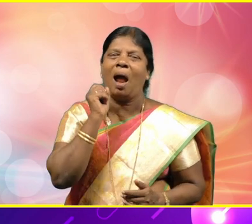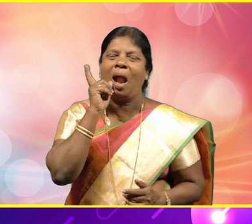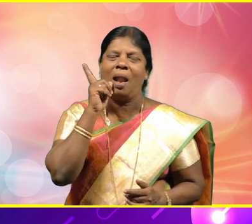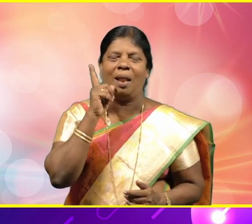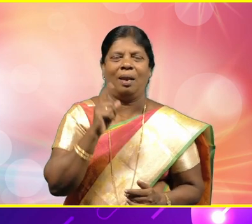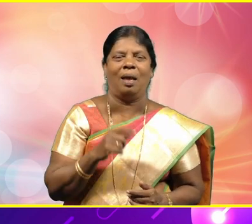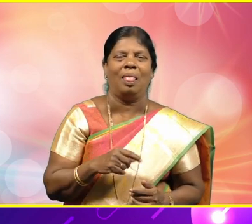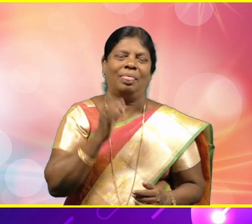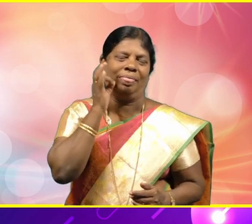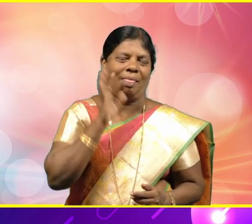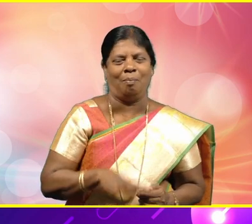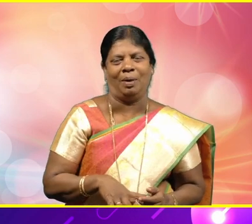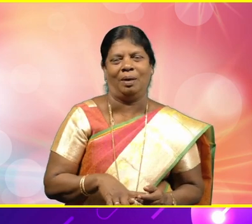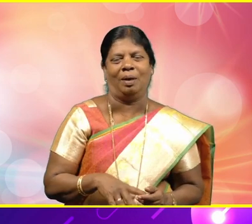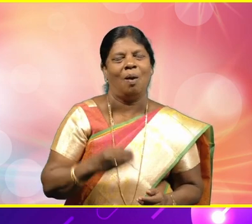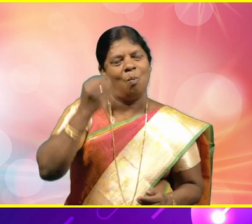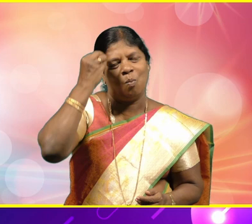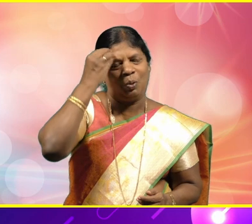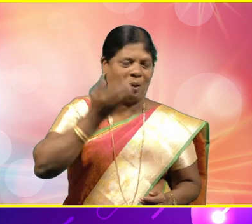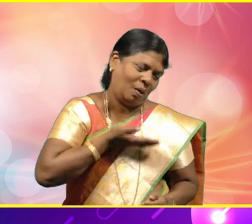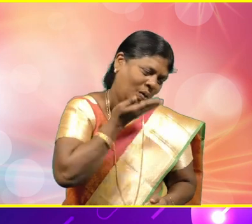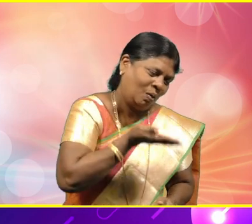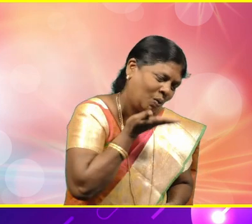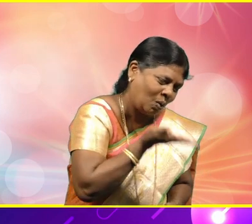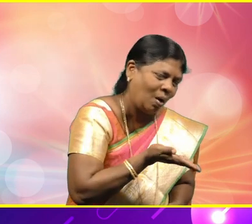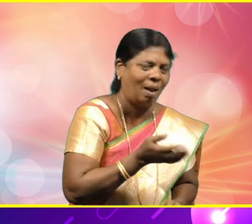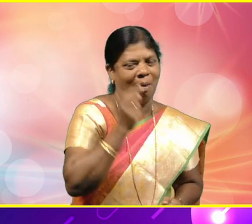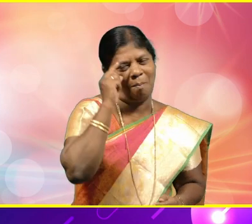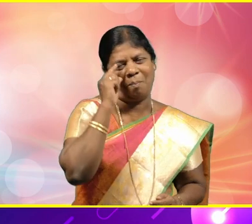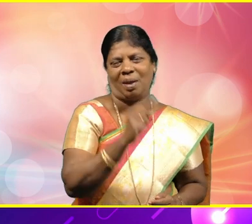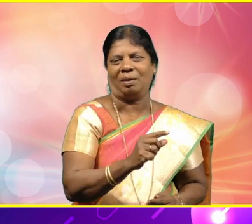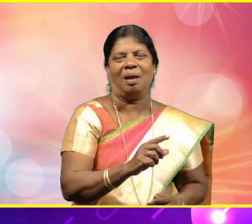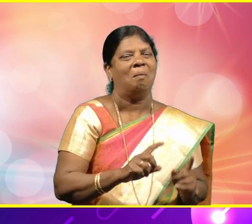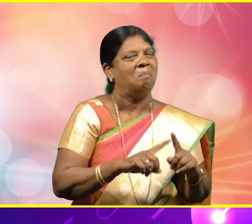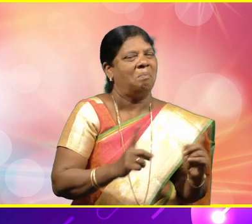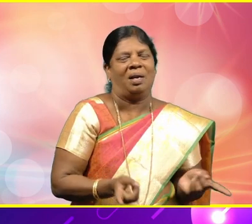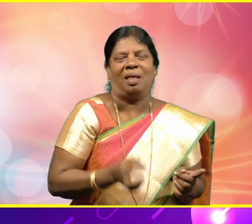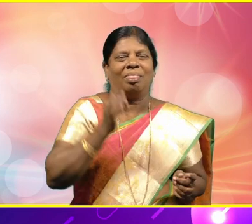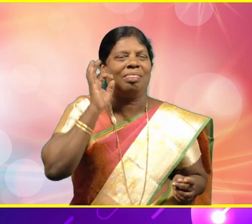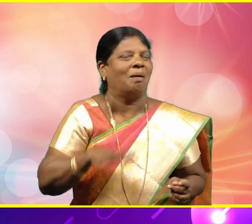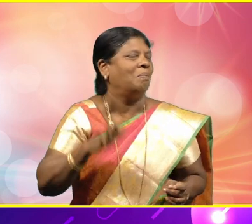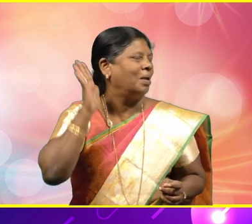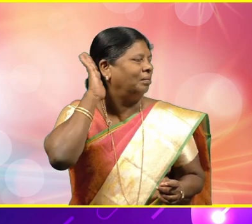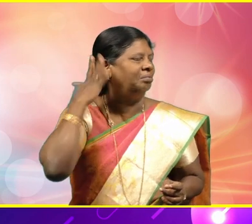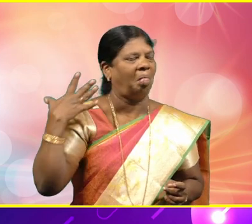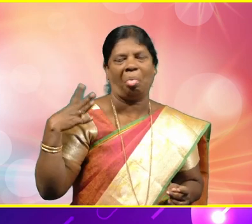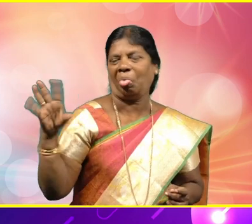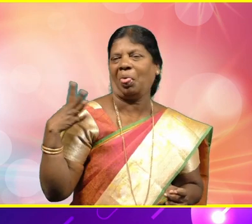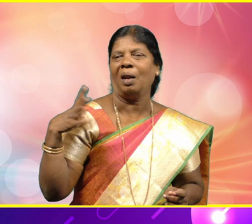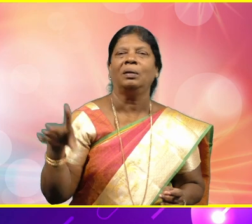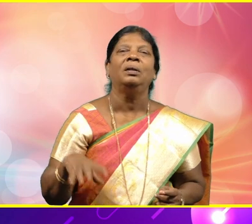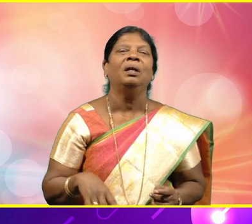முறை அவனுக்கு புத்திமதி சொல்லியும் தம்பி கேட்கவில்லை.